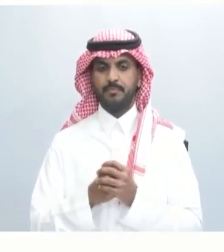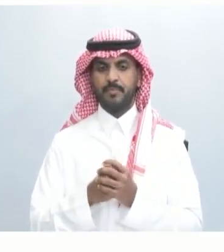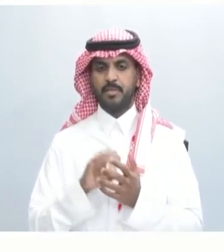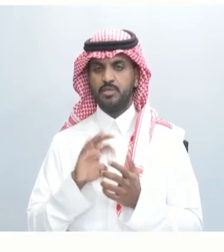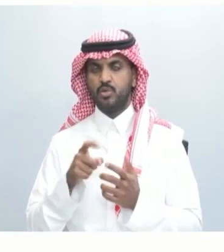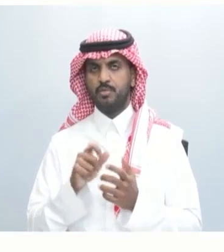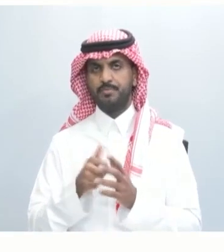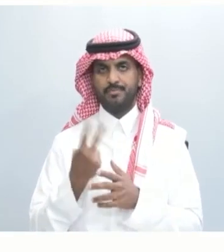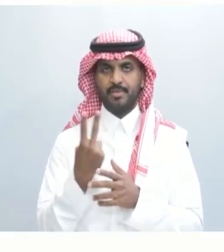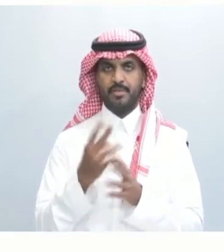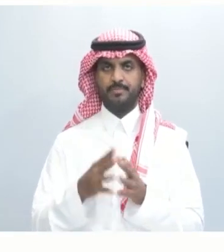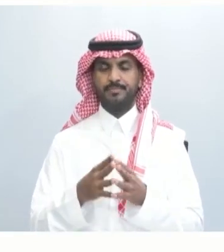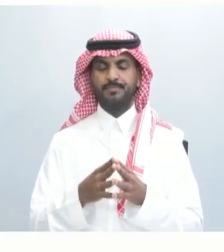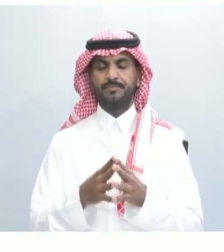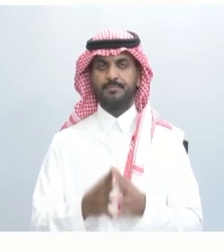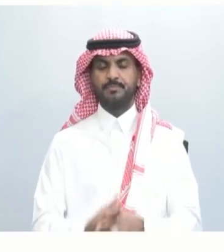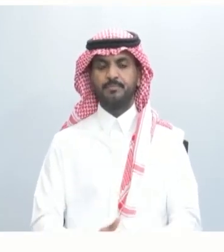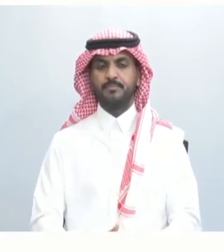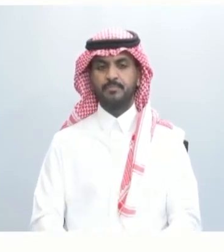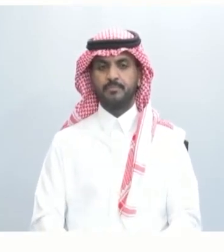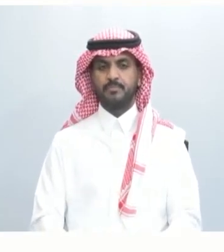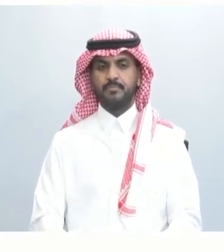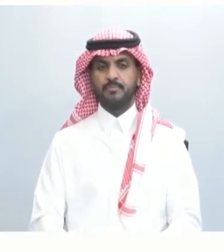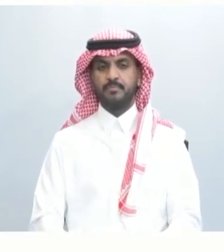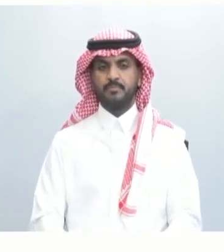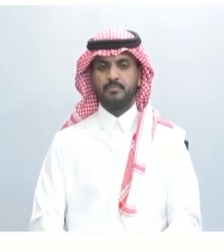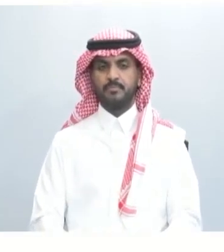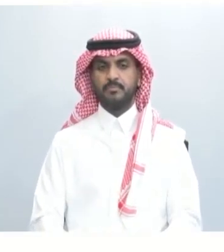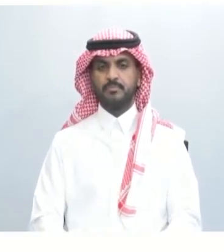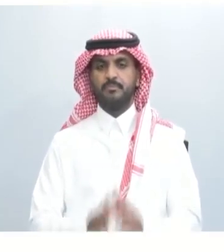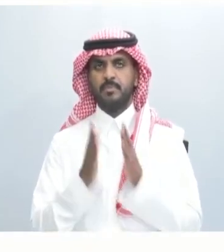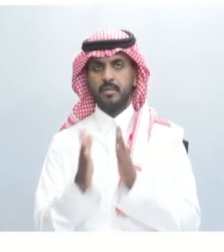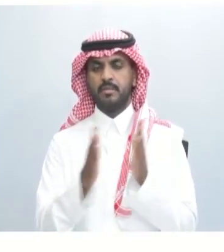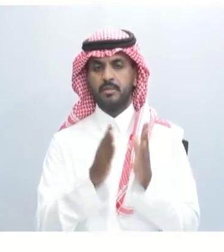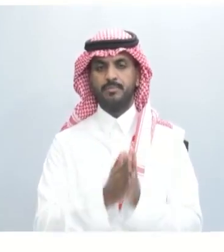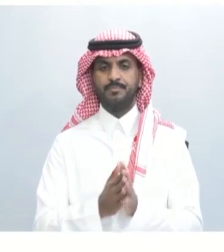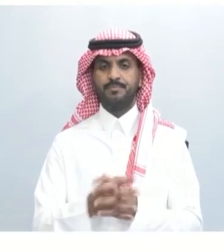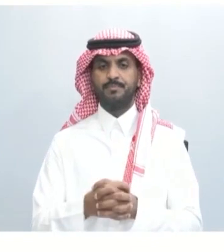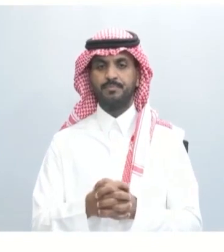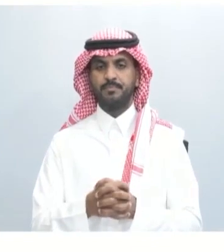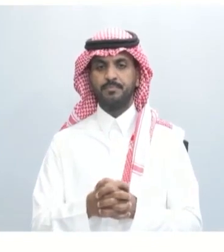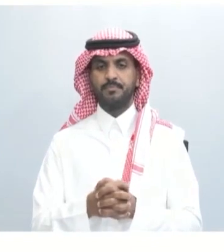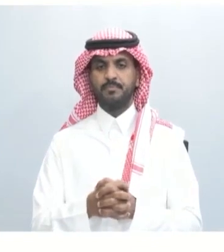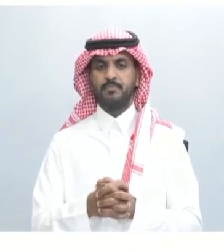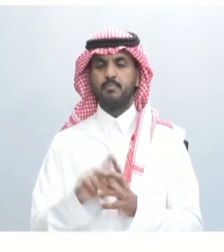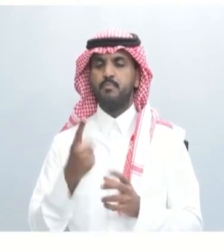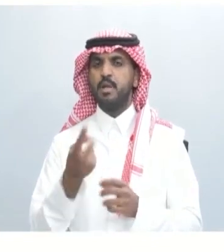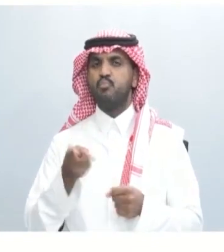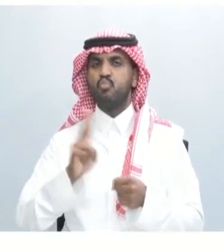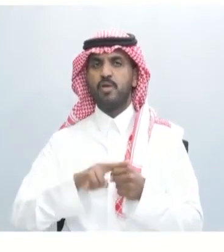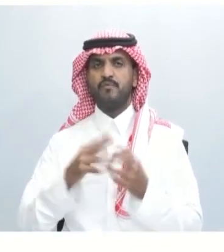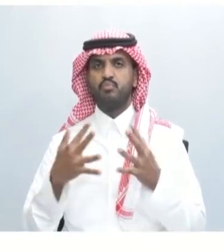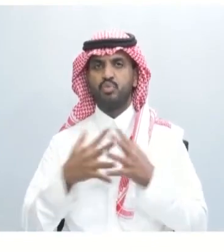الاجابه هي الفقره الف اسعدكم الله الان ننتقل واياكم الى السؤال التالي ما